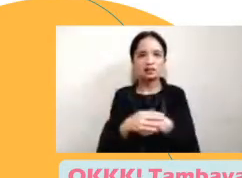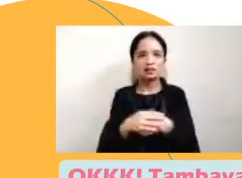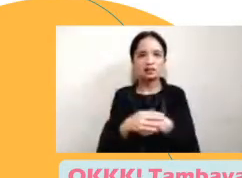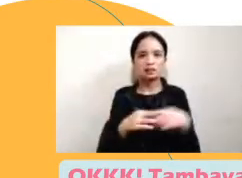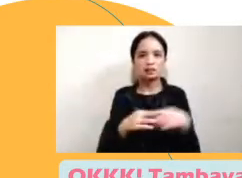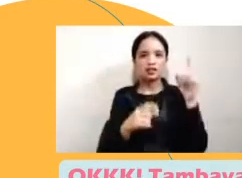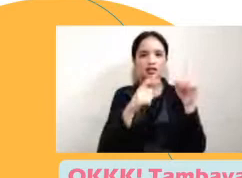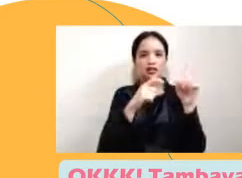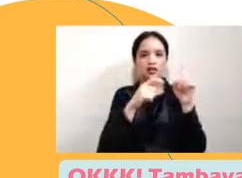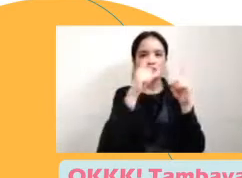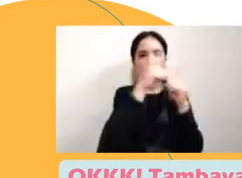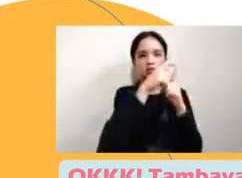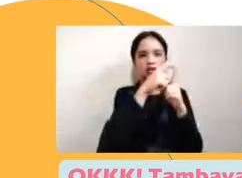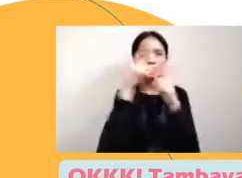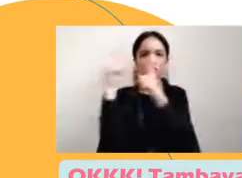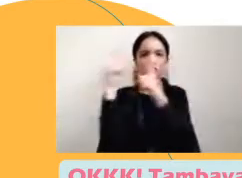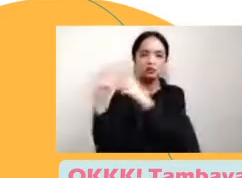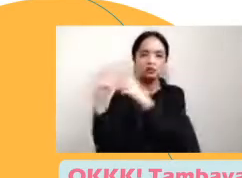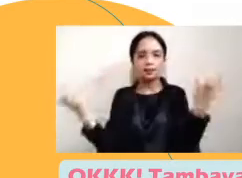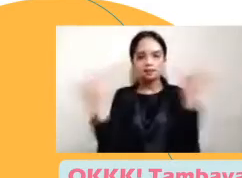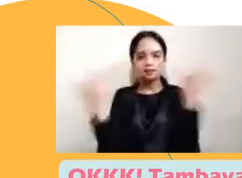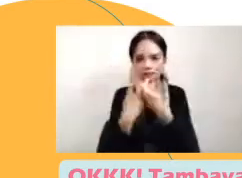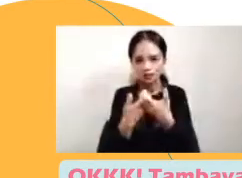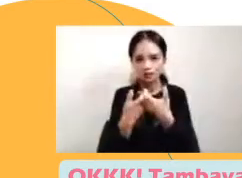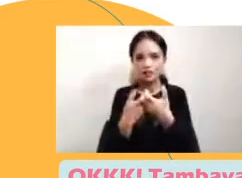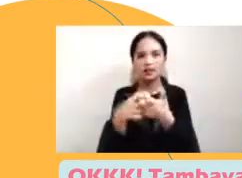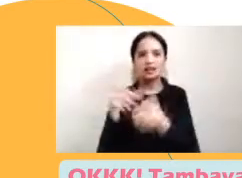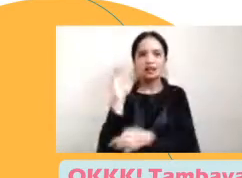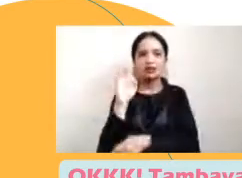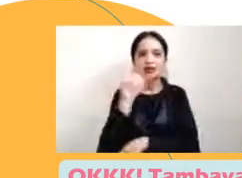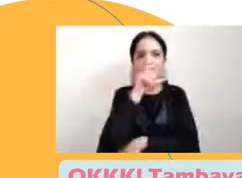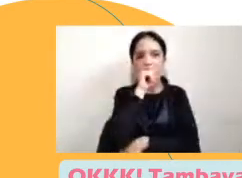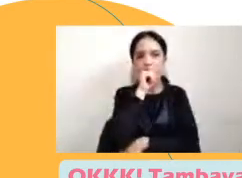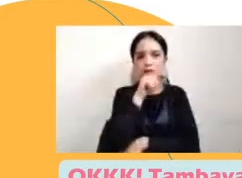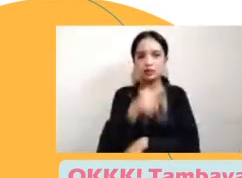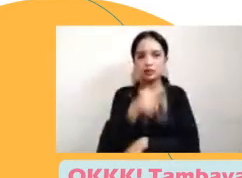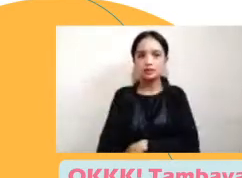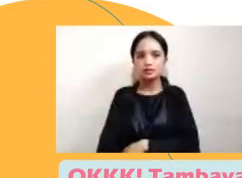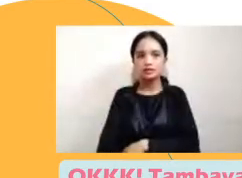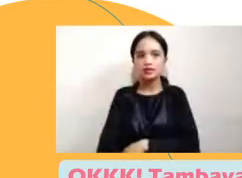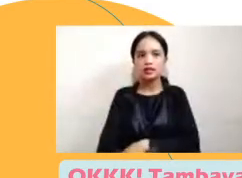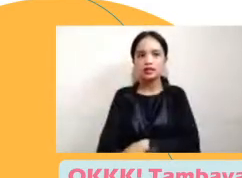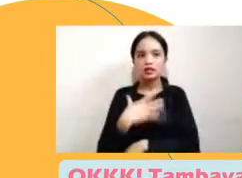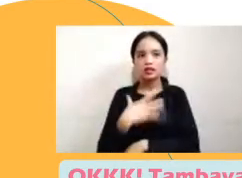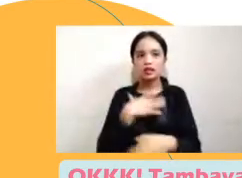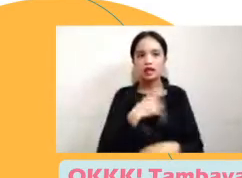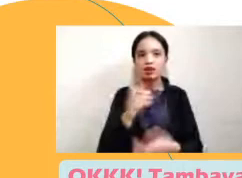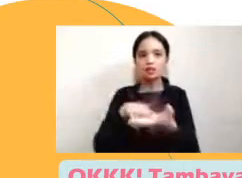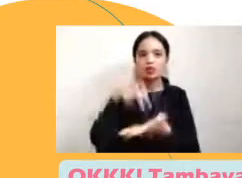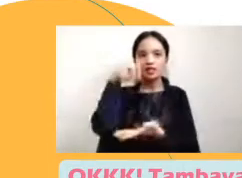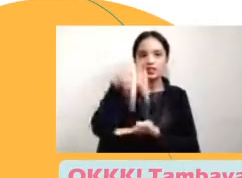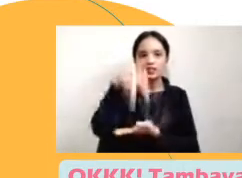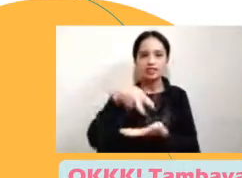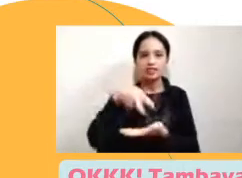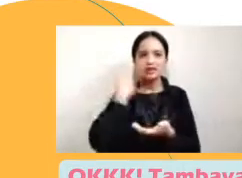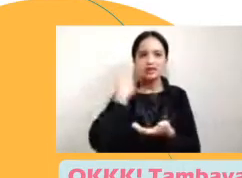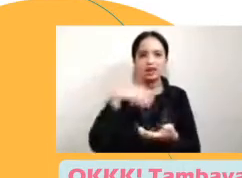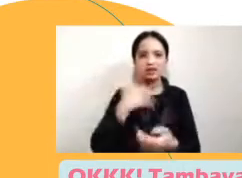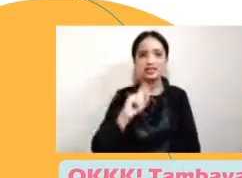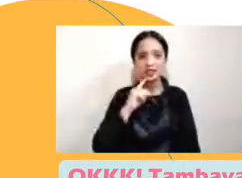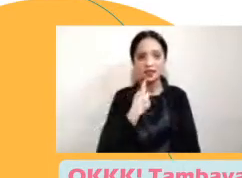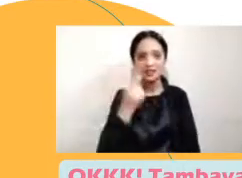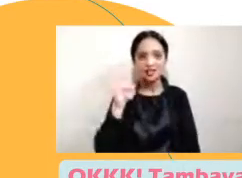nagra-rhyme sa ibon? Baon, naghilom, talon. Ay, gusto ko yung talon. Sineryoso mo yung baon? Ako kasi may